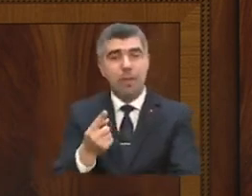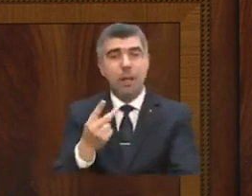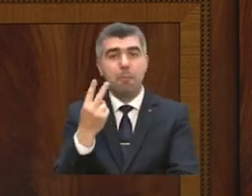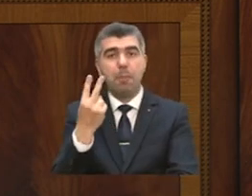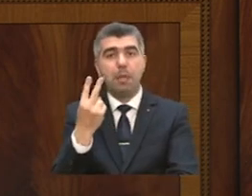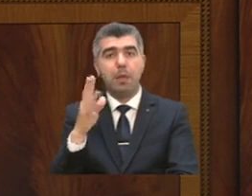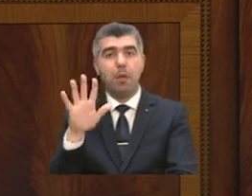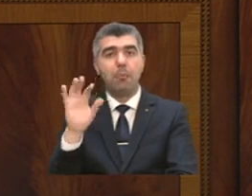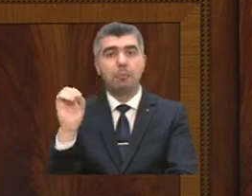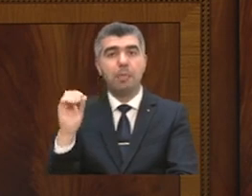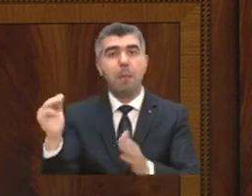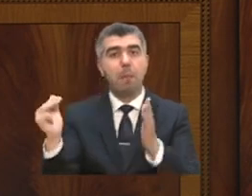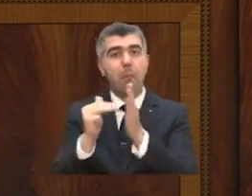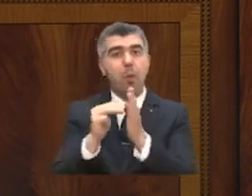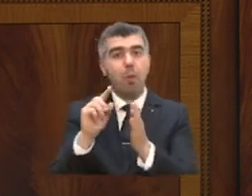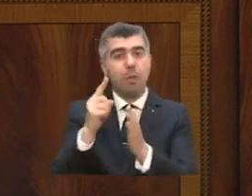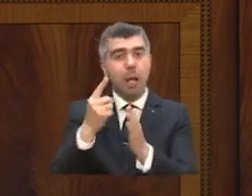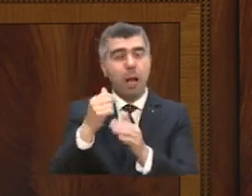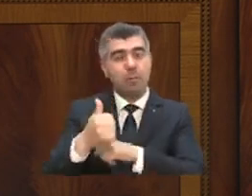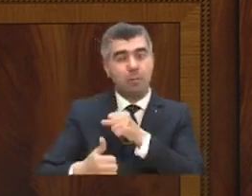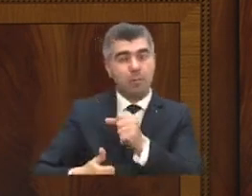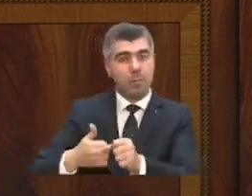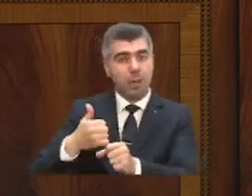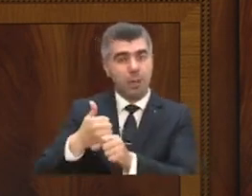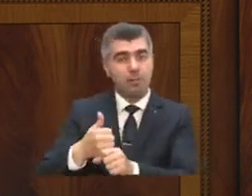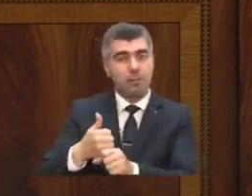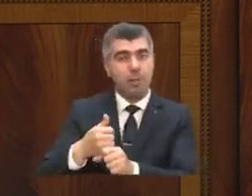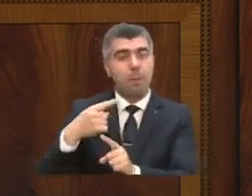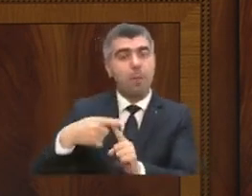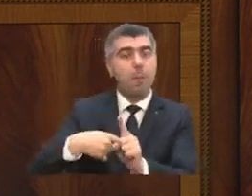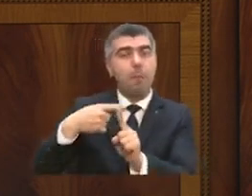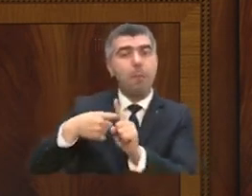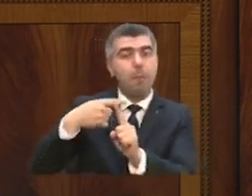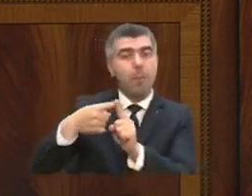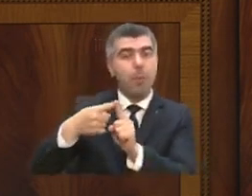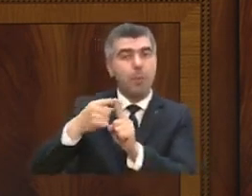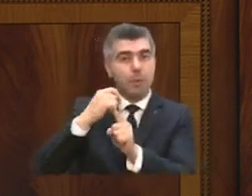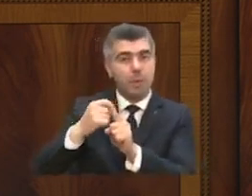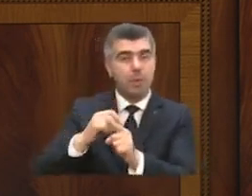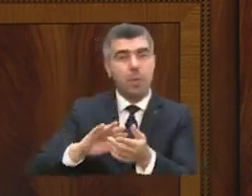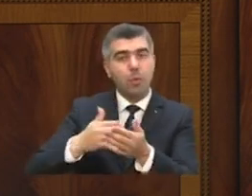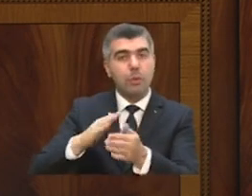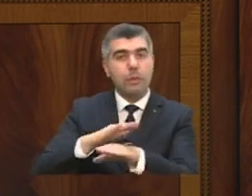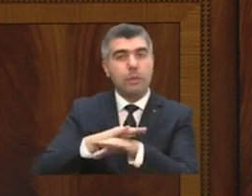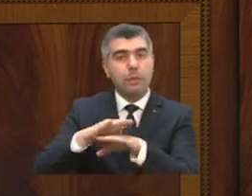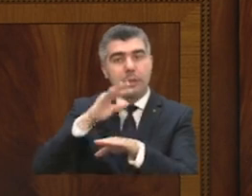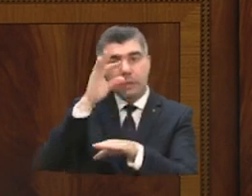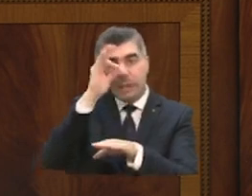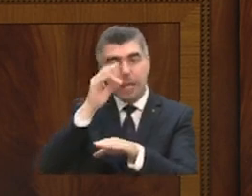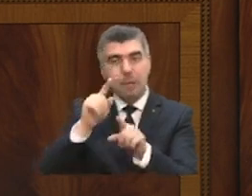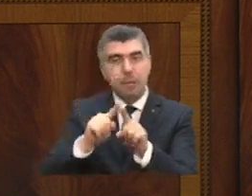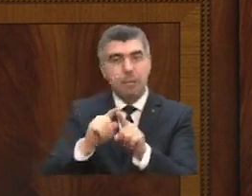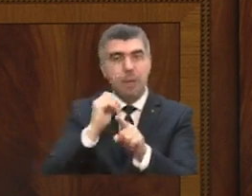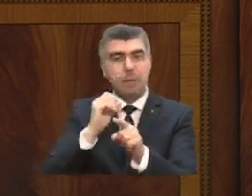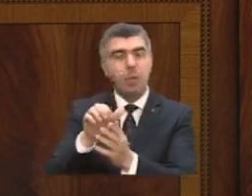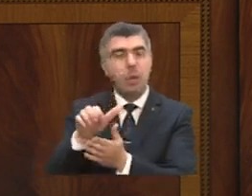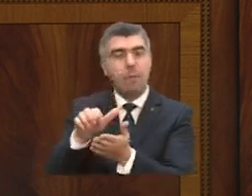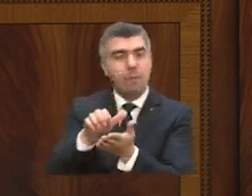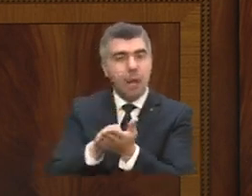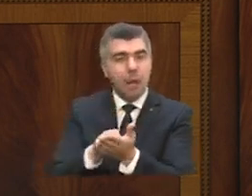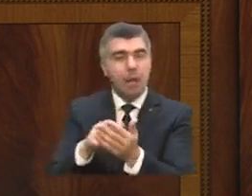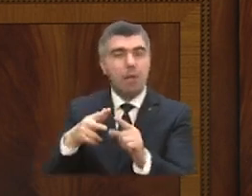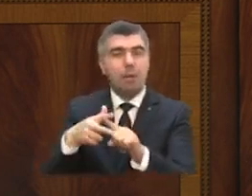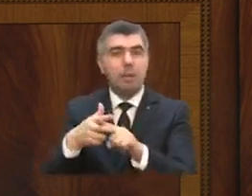2,250,000,000 درهم هذه السنة، وبالإضافة لمواصلة تنفيذ السياسات القطاعية كالجيل الأخضر والتحول